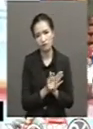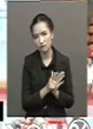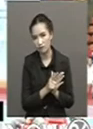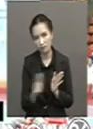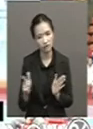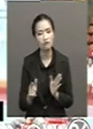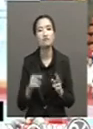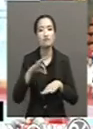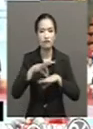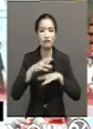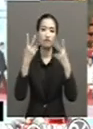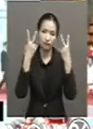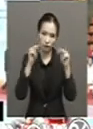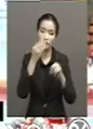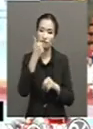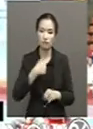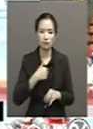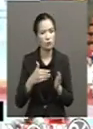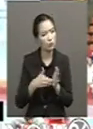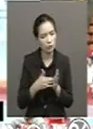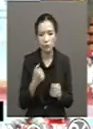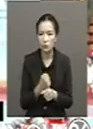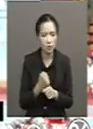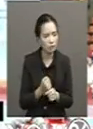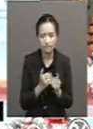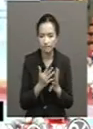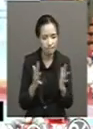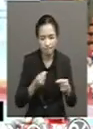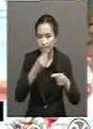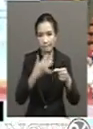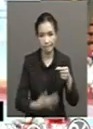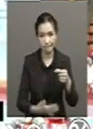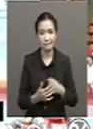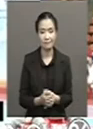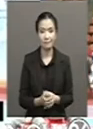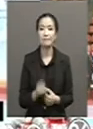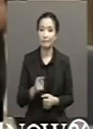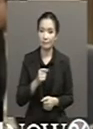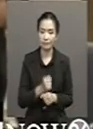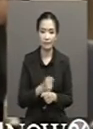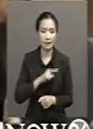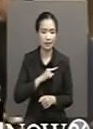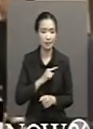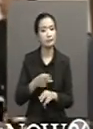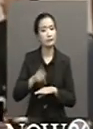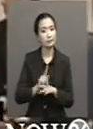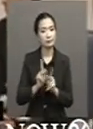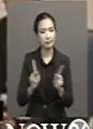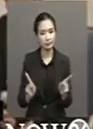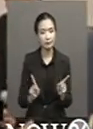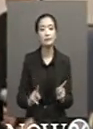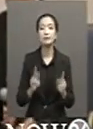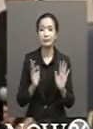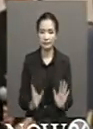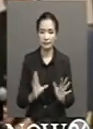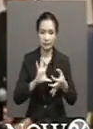คมเนื่องจากมีภารกิจที่ต้องทำเป็นจำนวนมากรวมถึงยังต้องทำหน้าที่ประธานคณะกรรมการพาราลิมปิกแห่งประเทศ